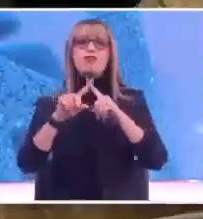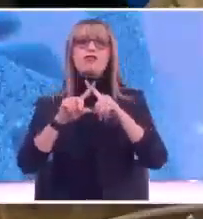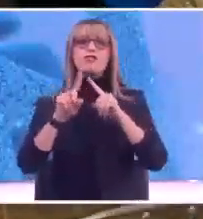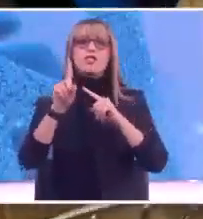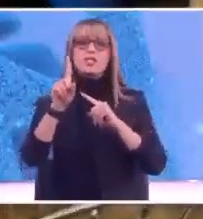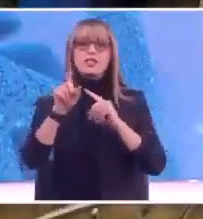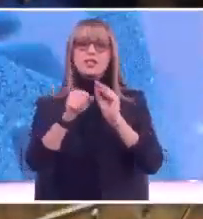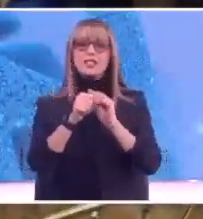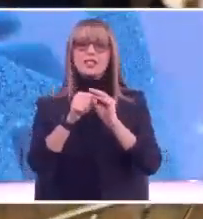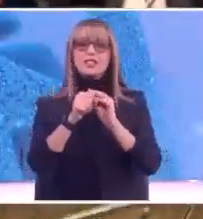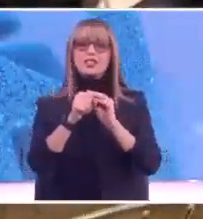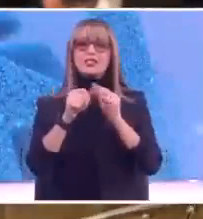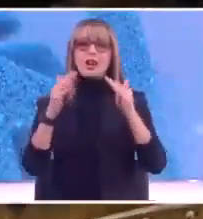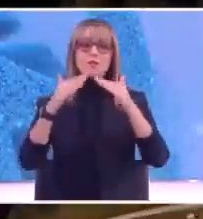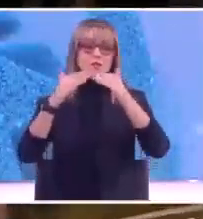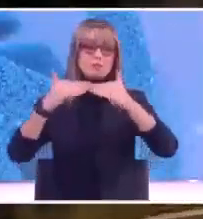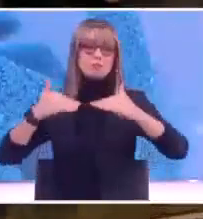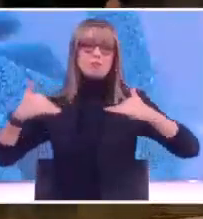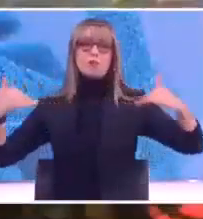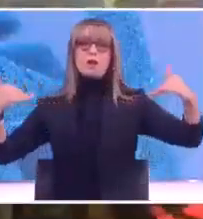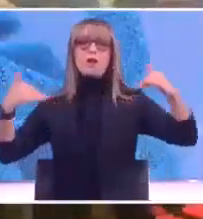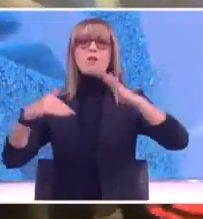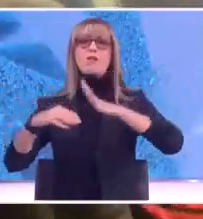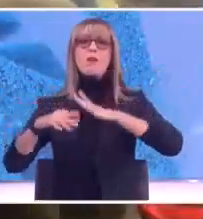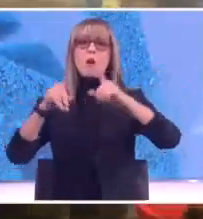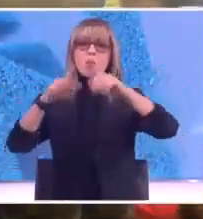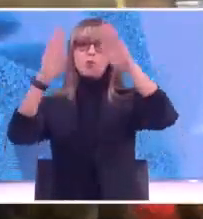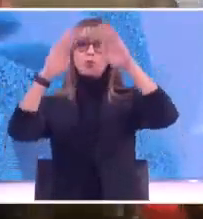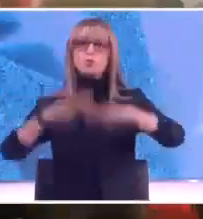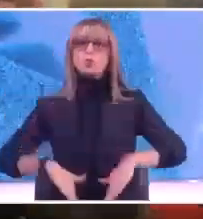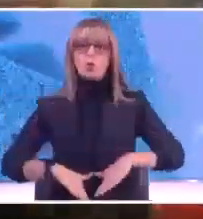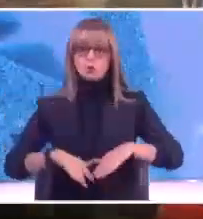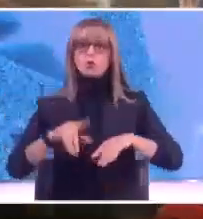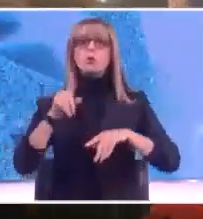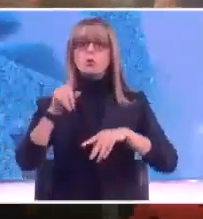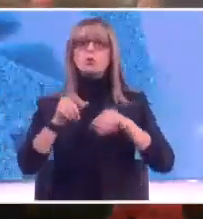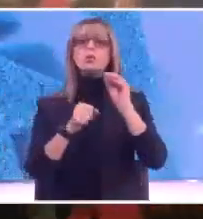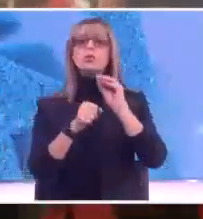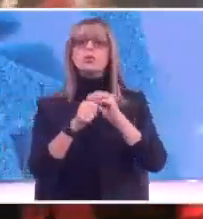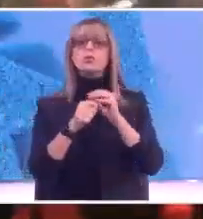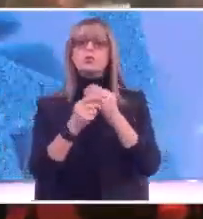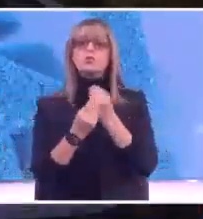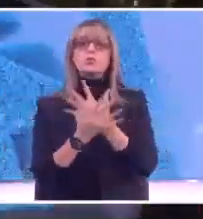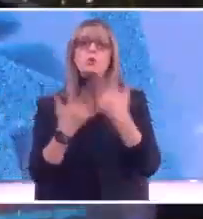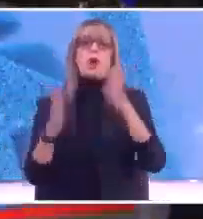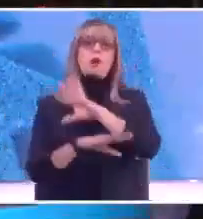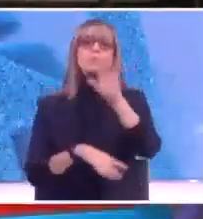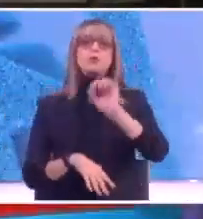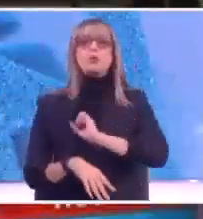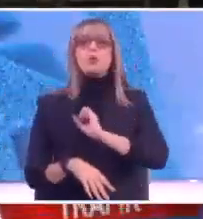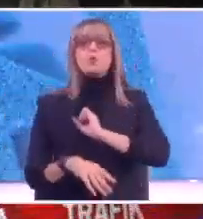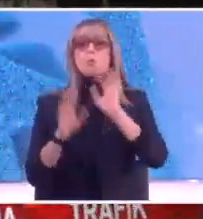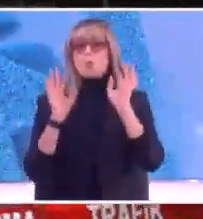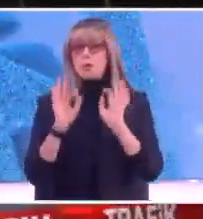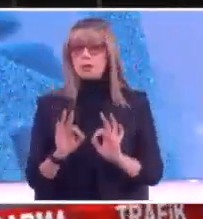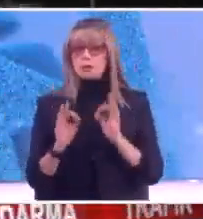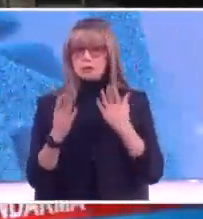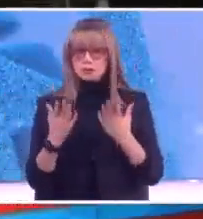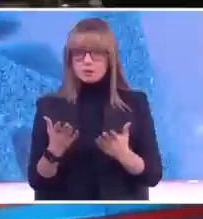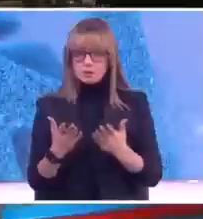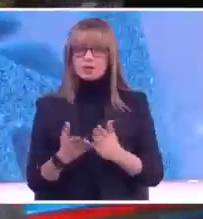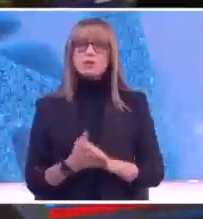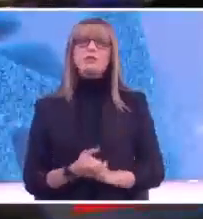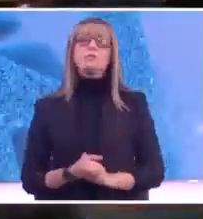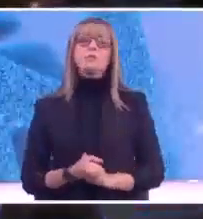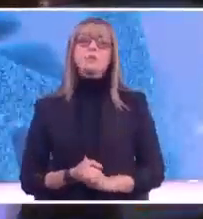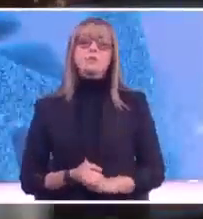büyük bir görüntüyle çöktü ve o sırada da tabii içeride büyük bir panik yaşandı ve panikle birlikte